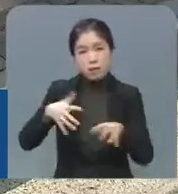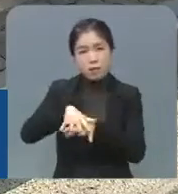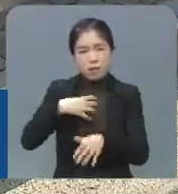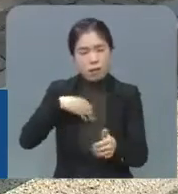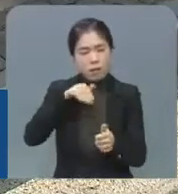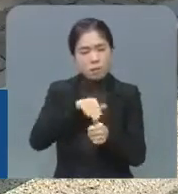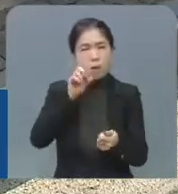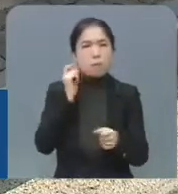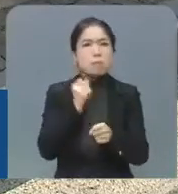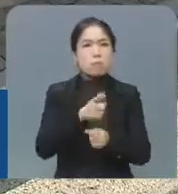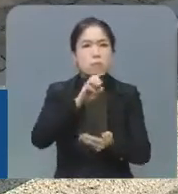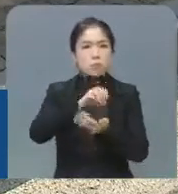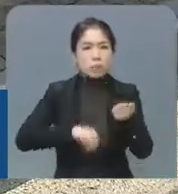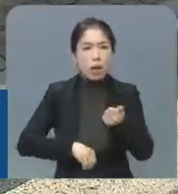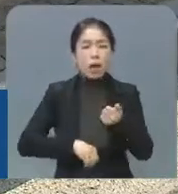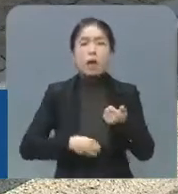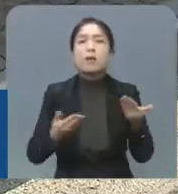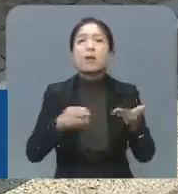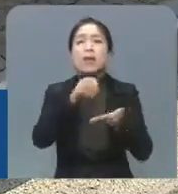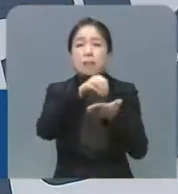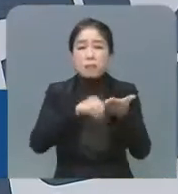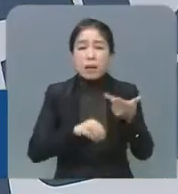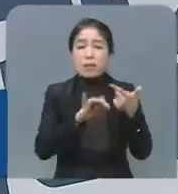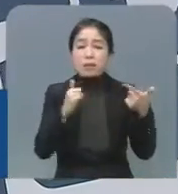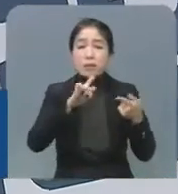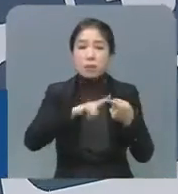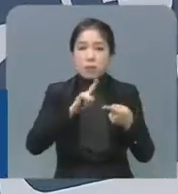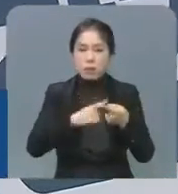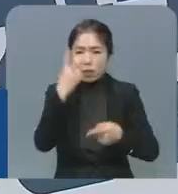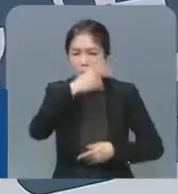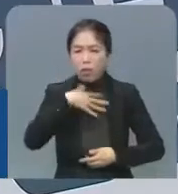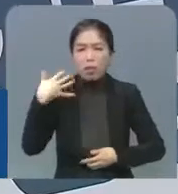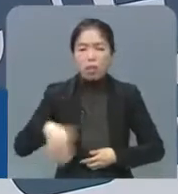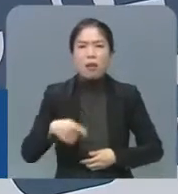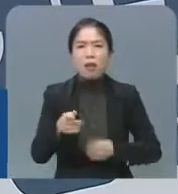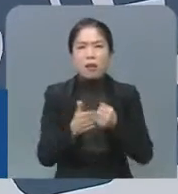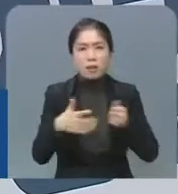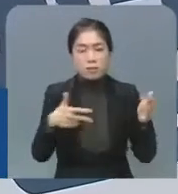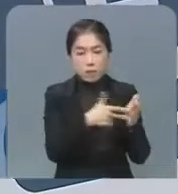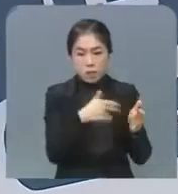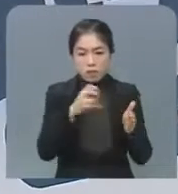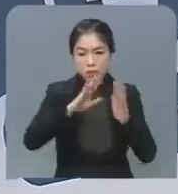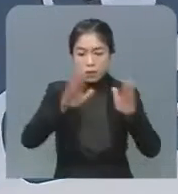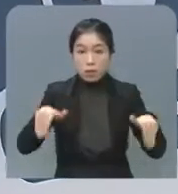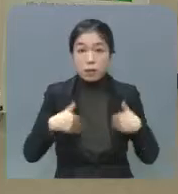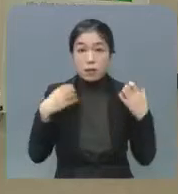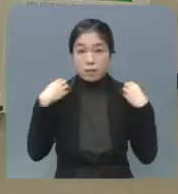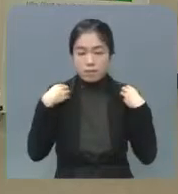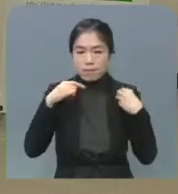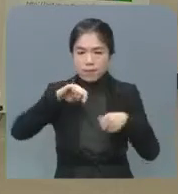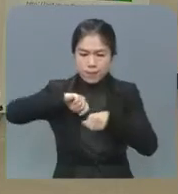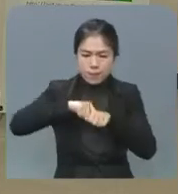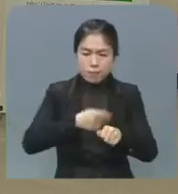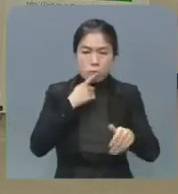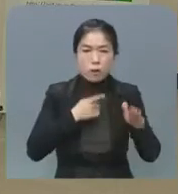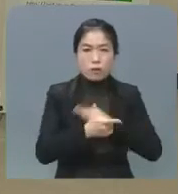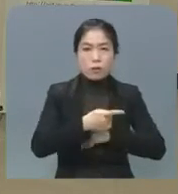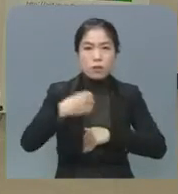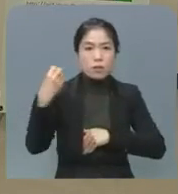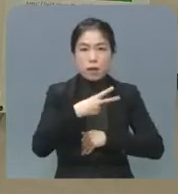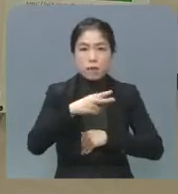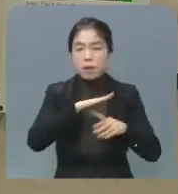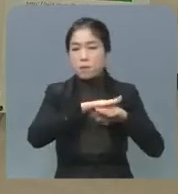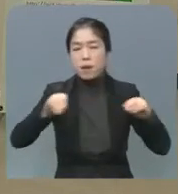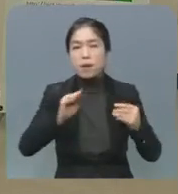이미 표의 산 직원 6명에 대해 제대로 된 조사가 이루어지지 않았다 며 재단과 전화 남도의 엄중한 조치와 재발 방지